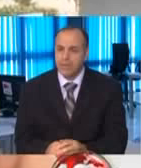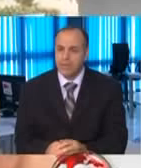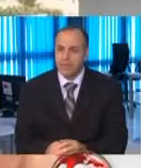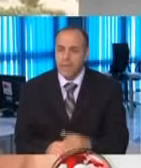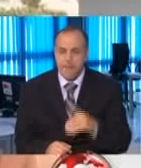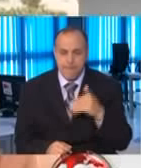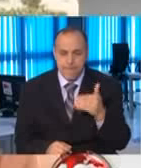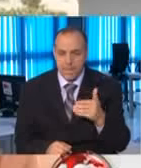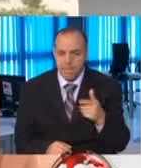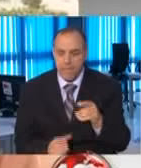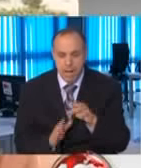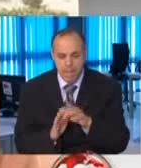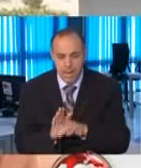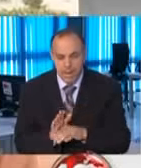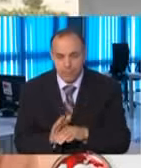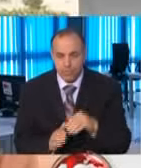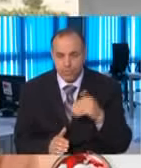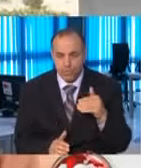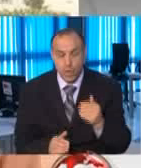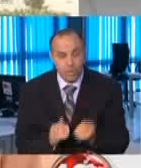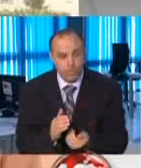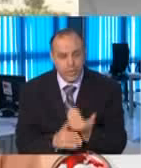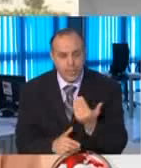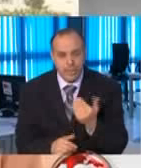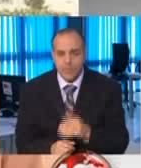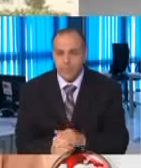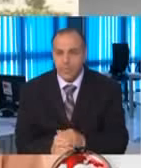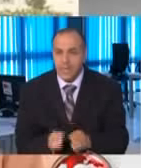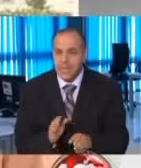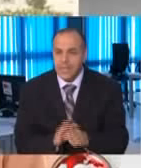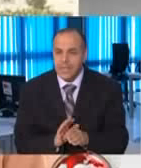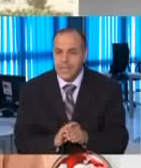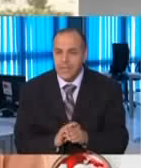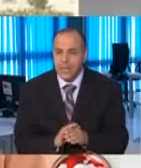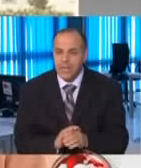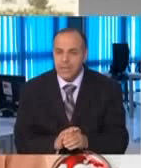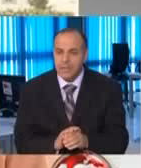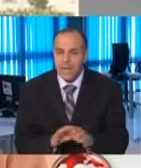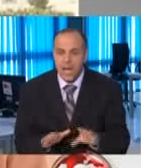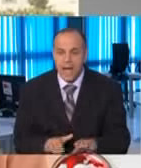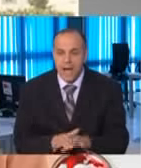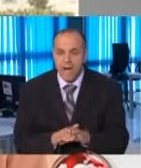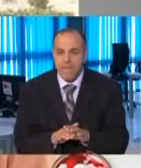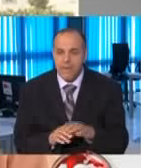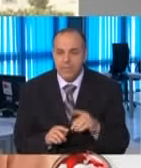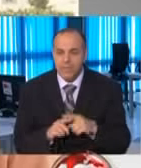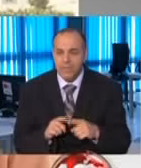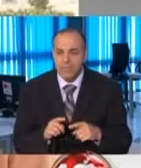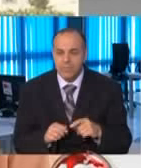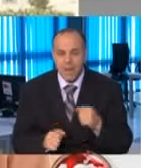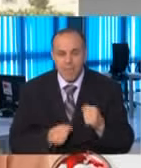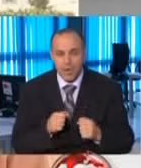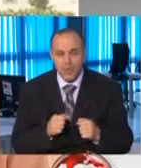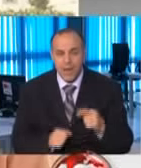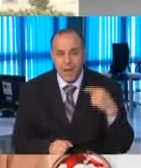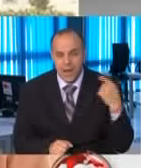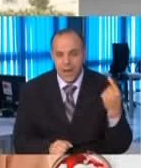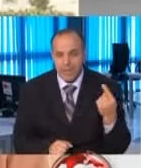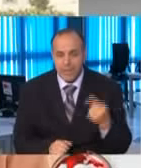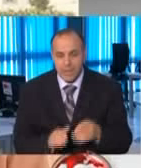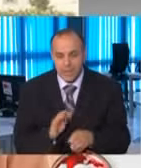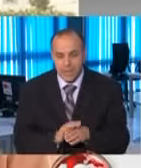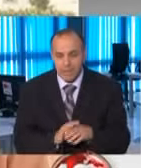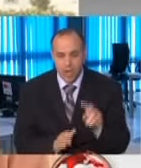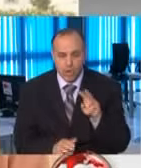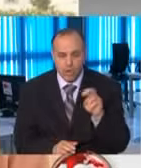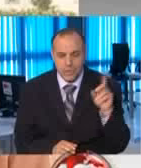إلى جانب أنه عندنا فقرة إن شاء الله برنامج جديد هو انطلاق مهرجان نصف الماراثون الدولي الذي سينطلق